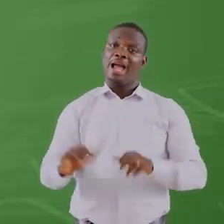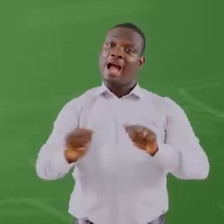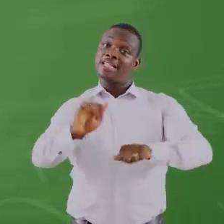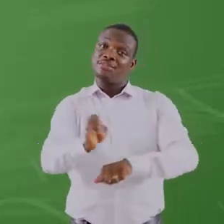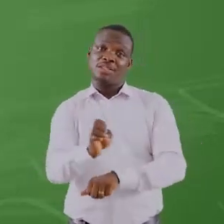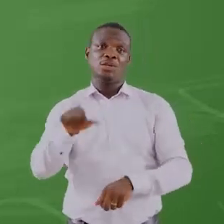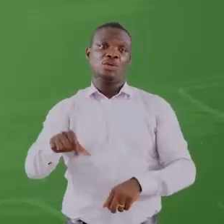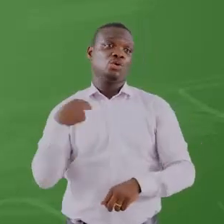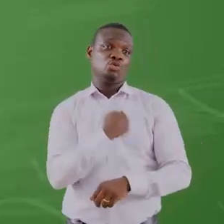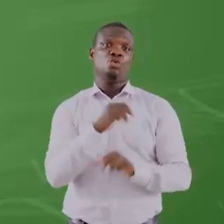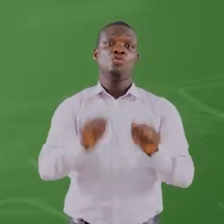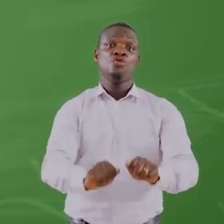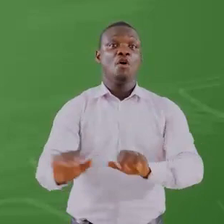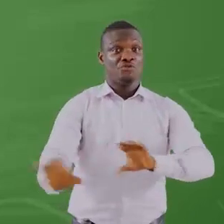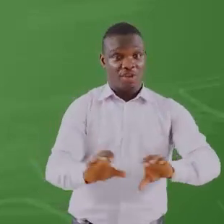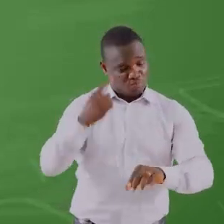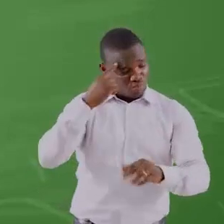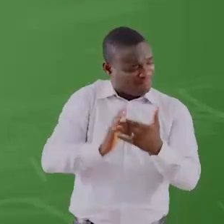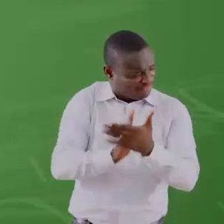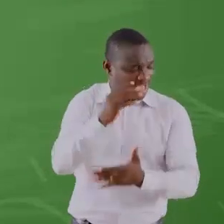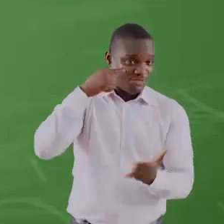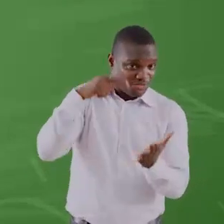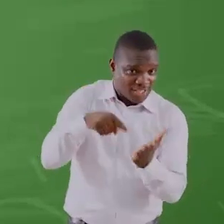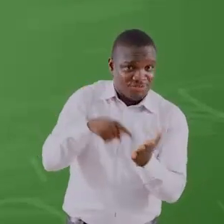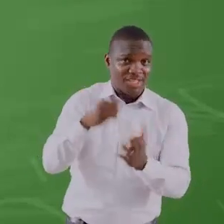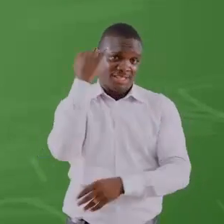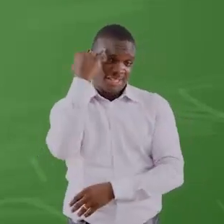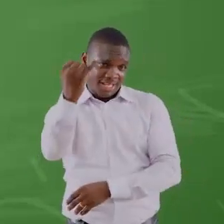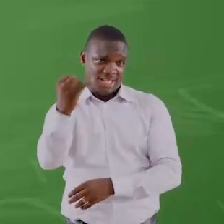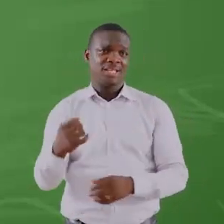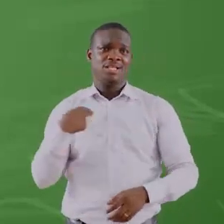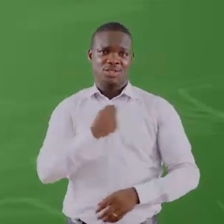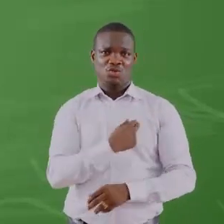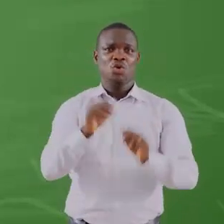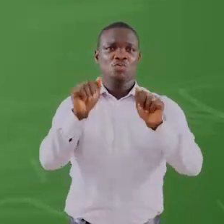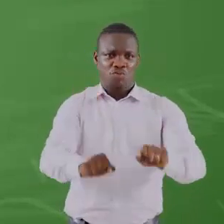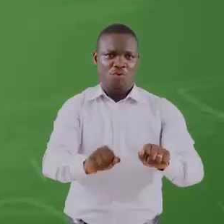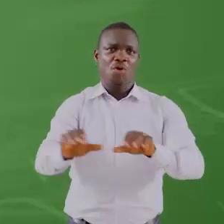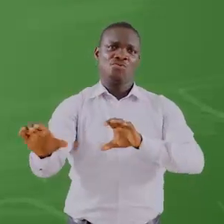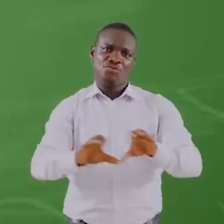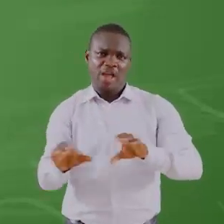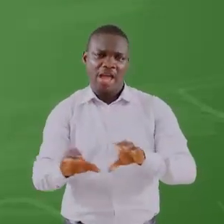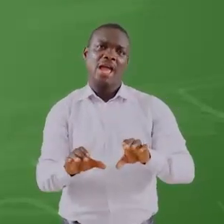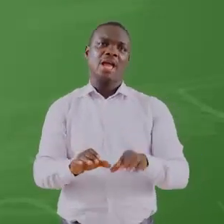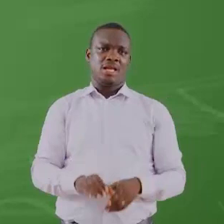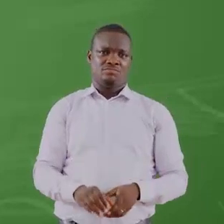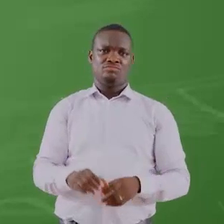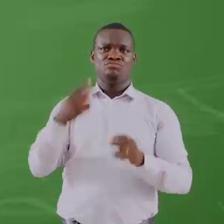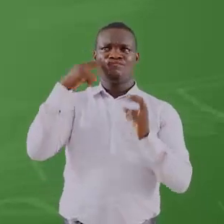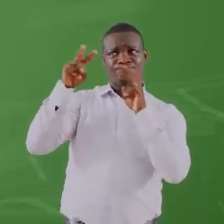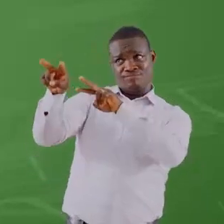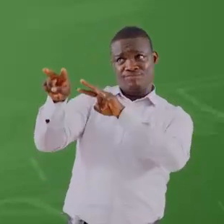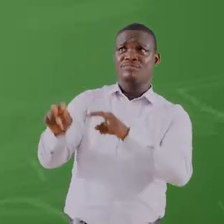L'activité que nous pouvons mener pour vérifier cette hypothèse, nous pouvons faire l'observation d'une coupe